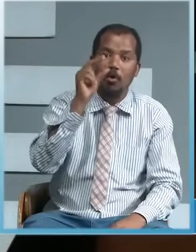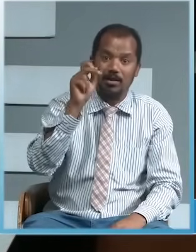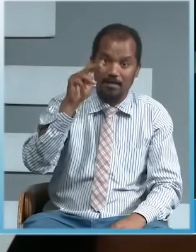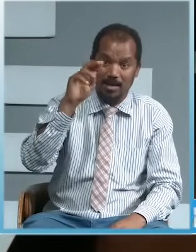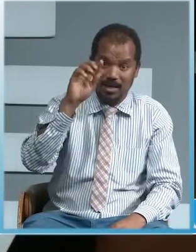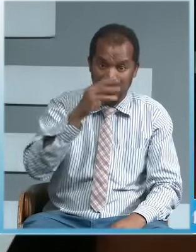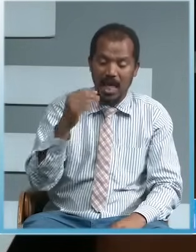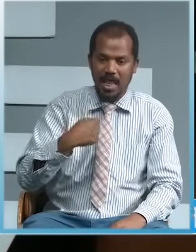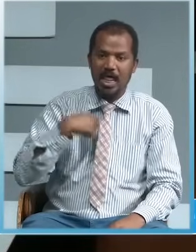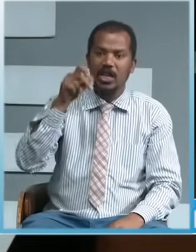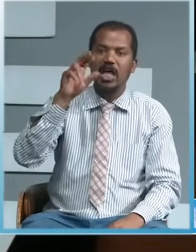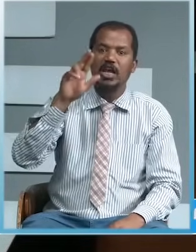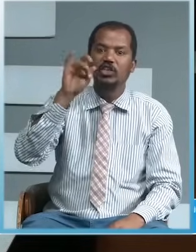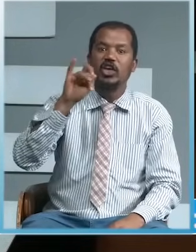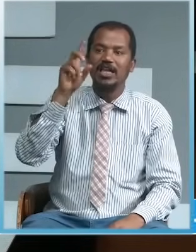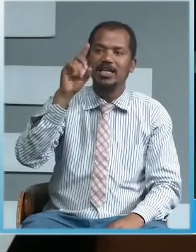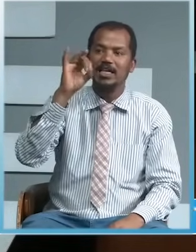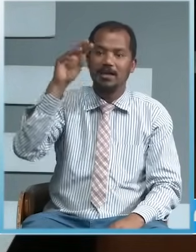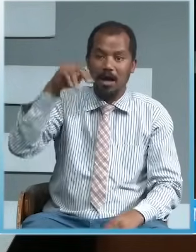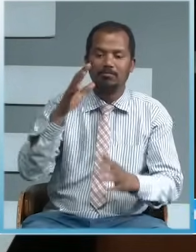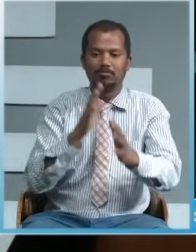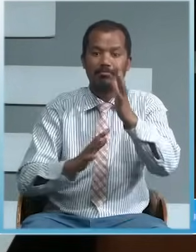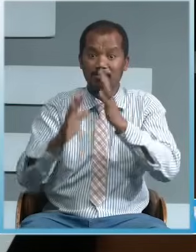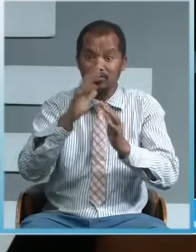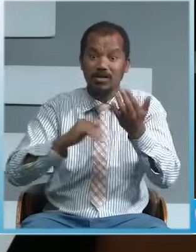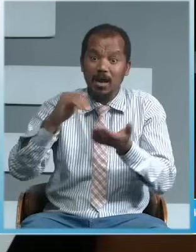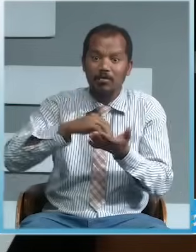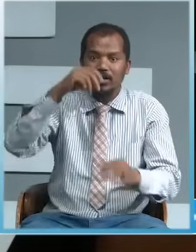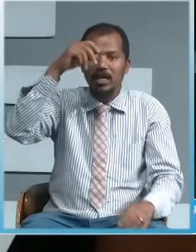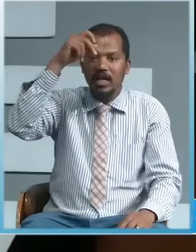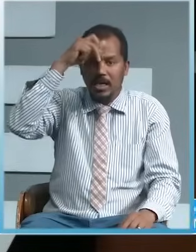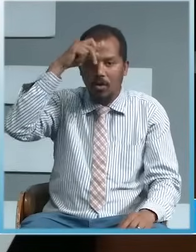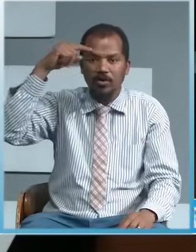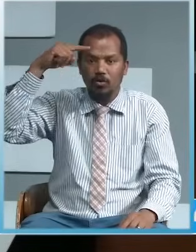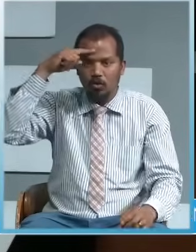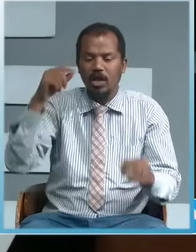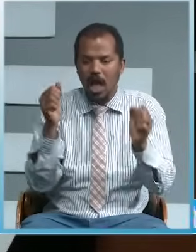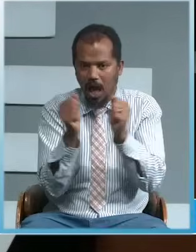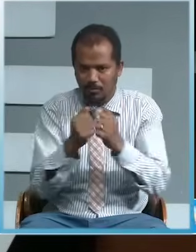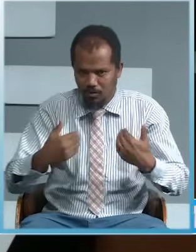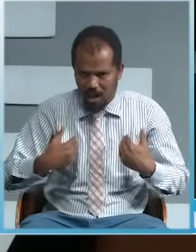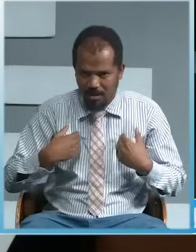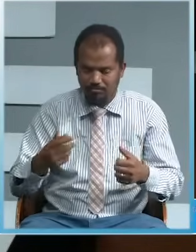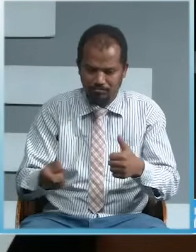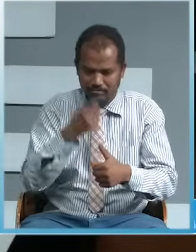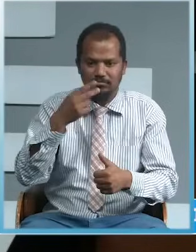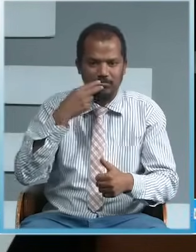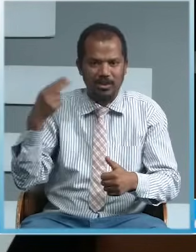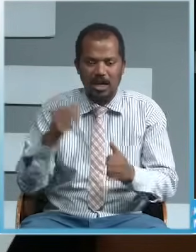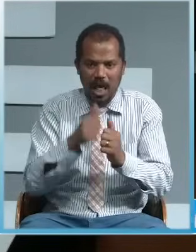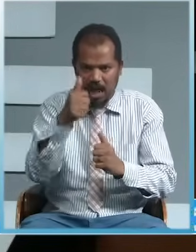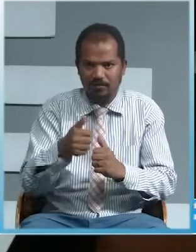يوب دمكنا نيم درجة إلما بملكت قوانقو دمو داويت غوساي عبرونا اللا ودك داميو